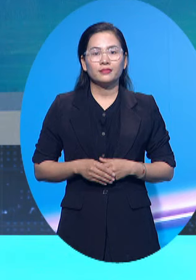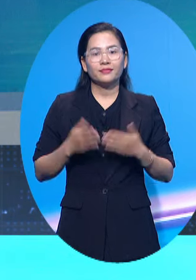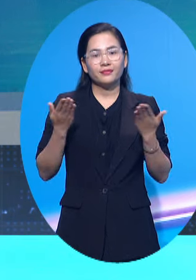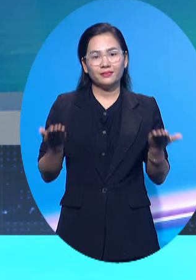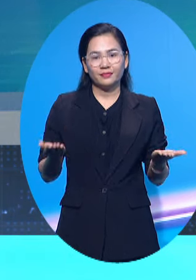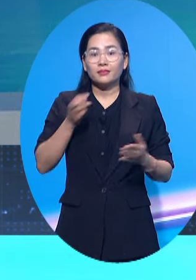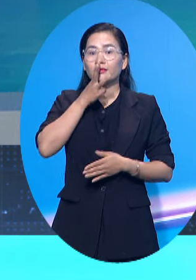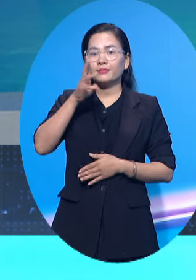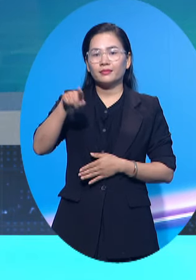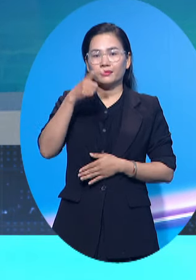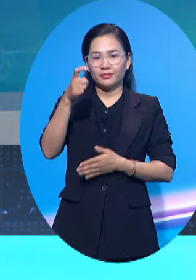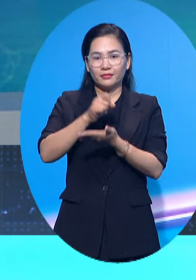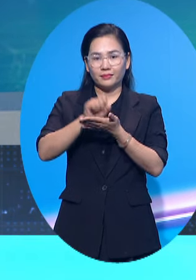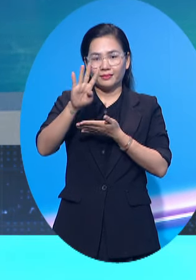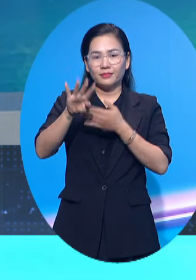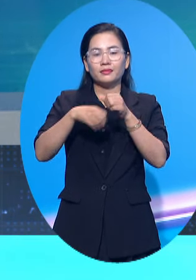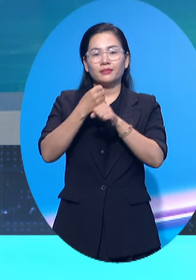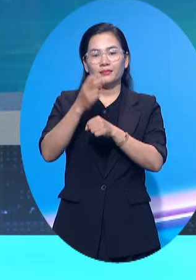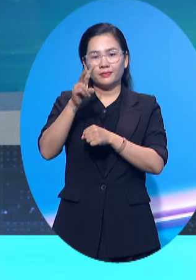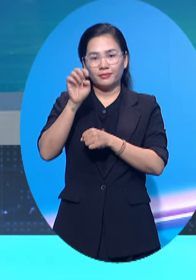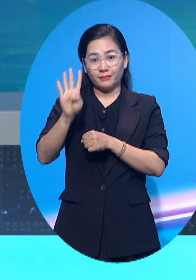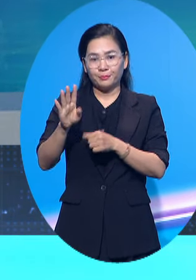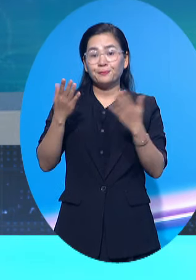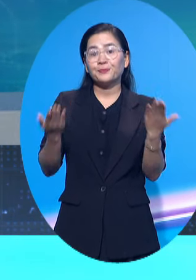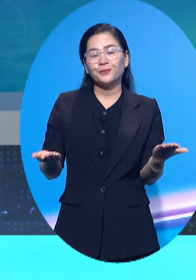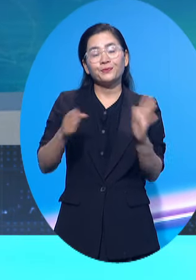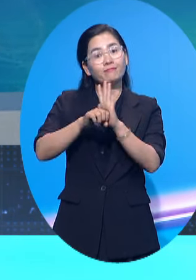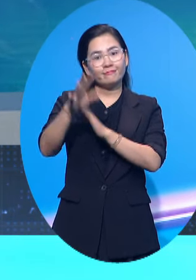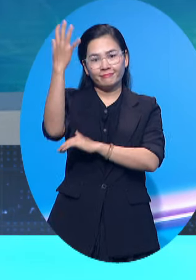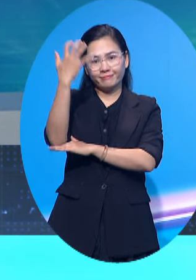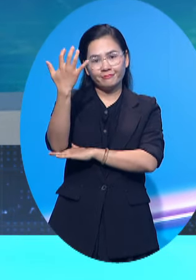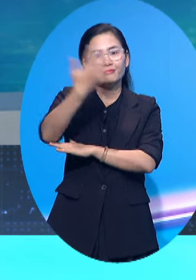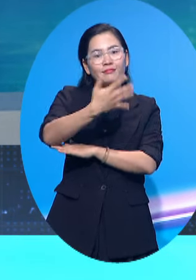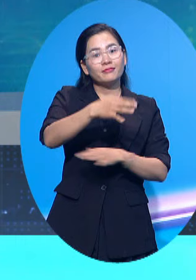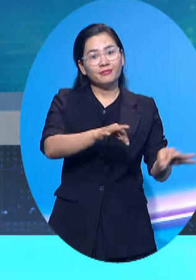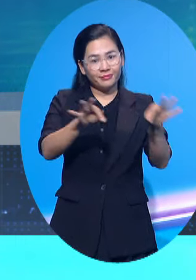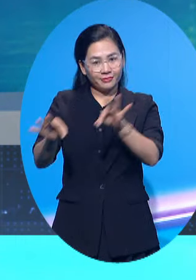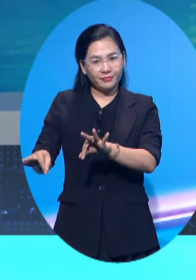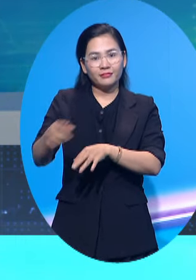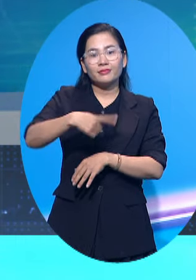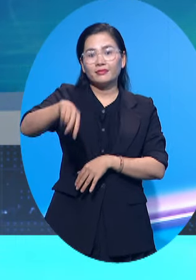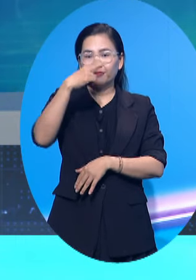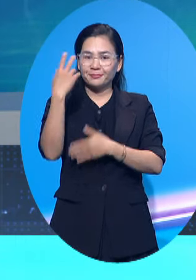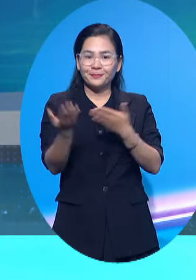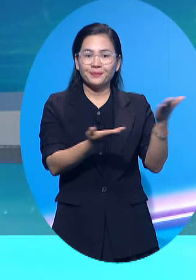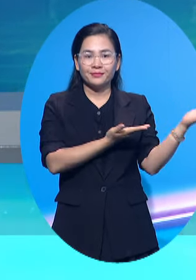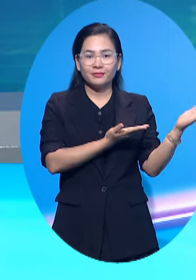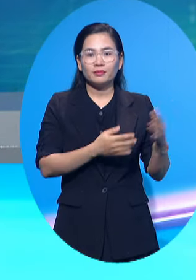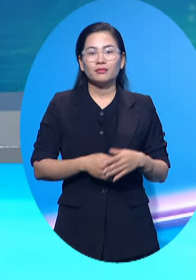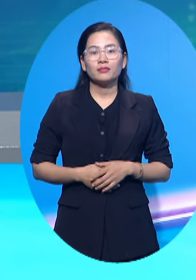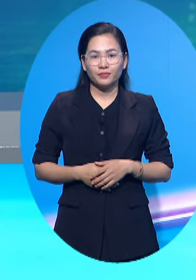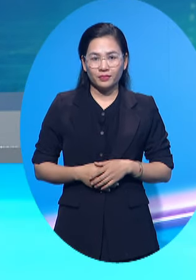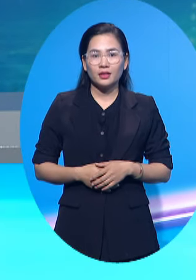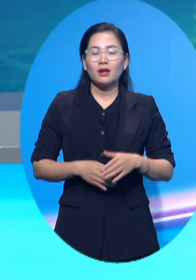Kính chào quý vị, hôm nay thứ ba ngày 9 tháng 4 năm 2024, mời quý vị theo dõi bản tin buổi trưa của Đài Truyền hình Thành phố Hồ Chí Minh. Thưa